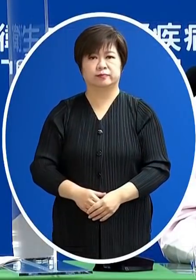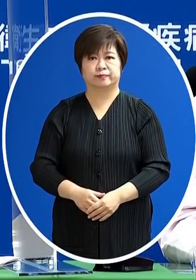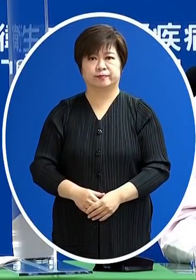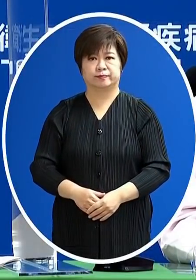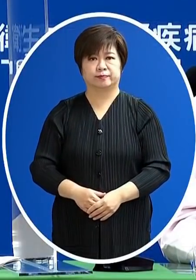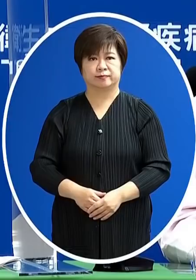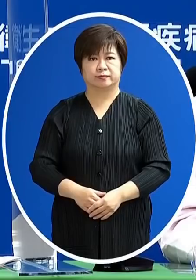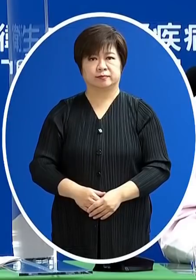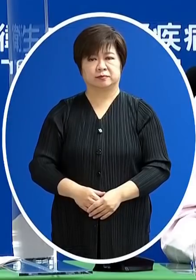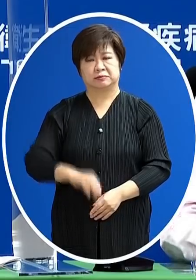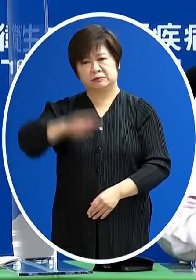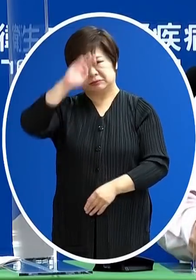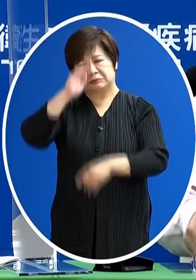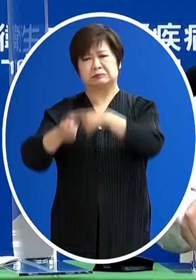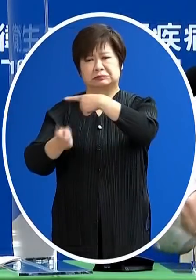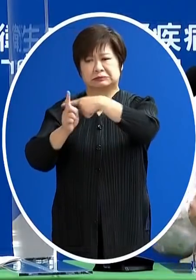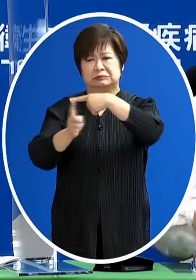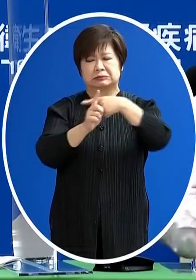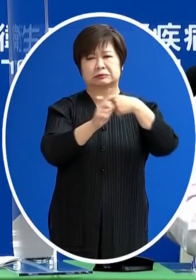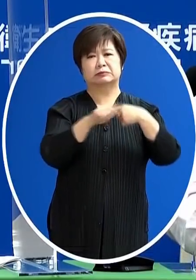所以这个确诊呢就比较多。